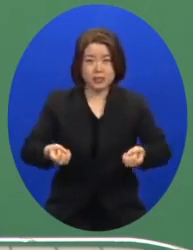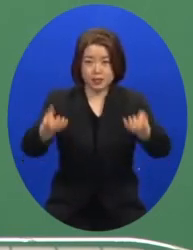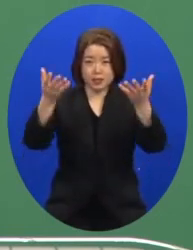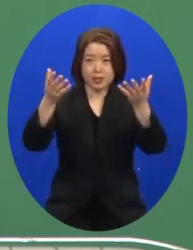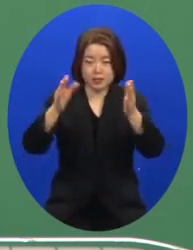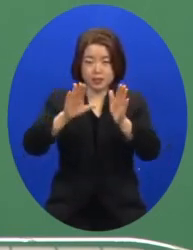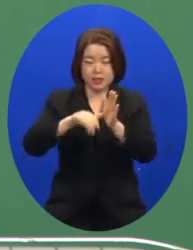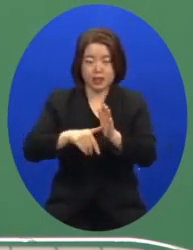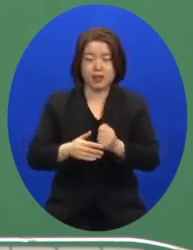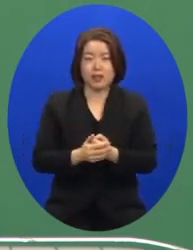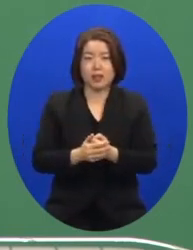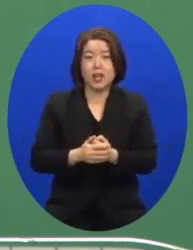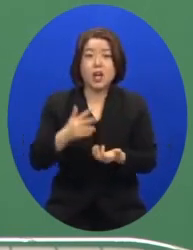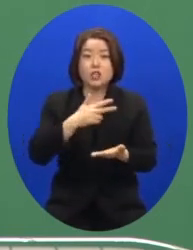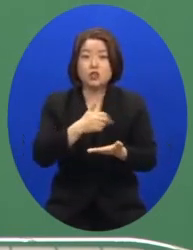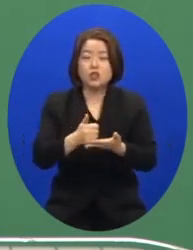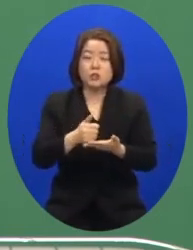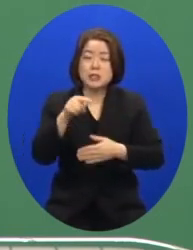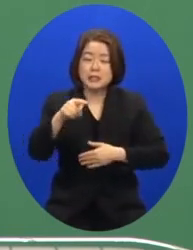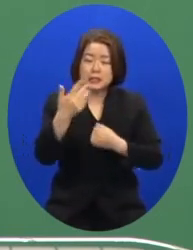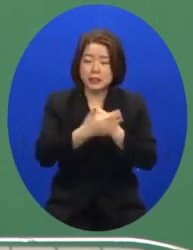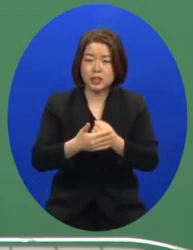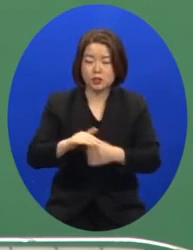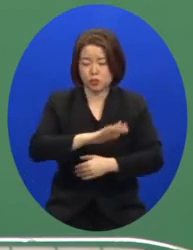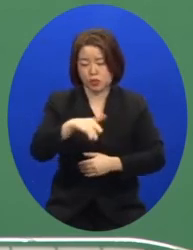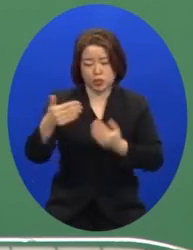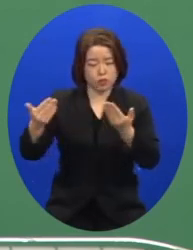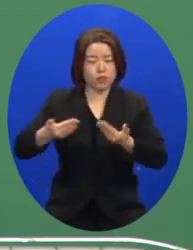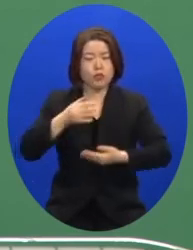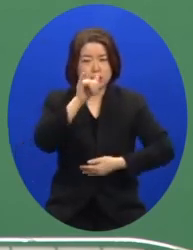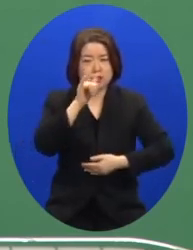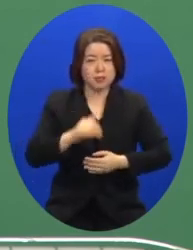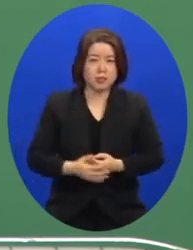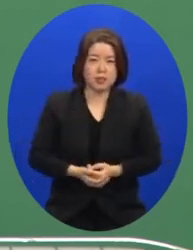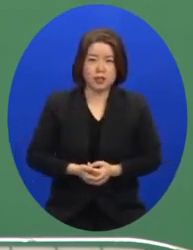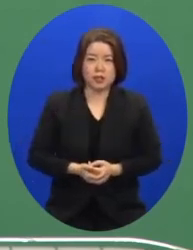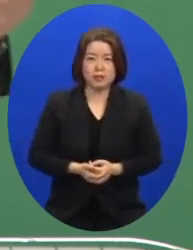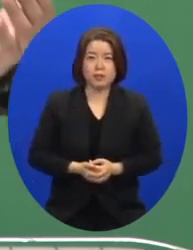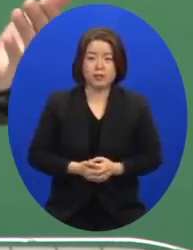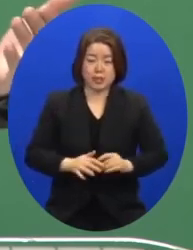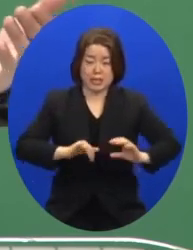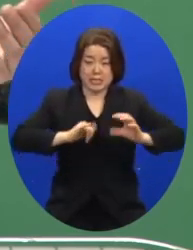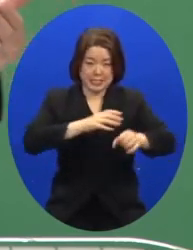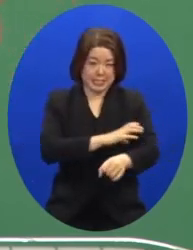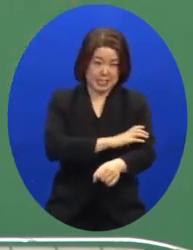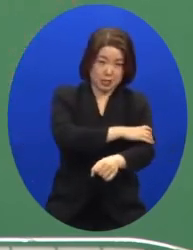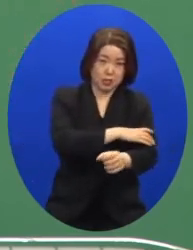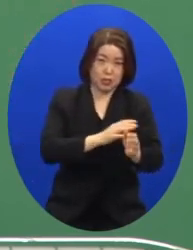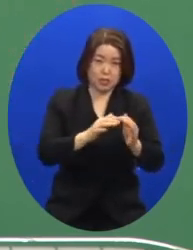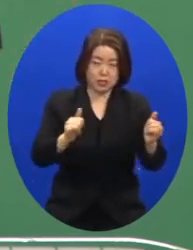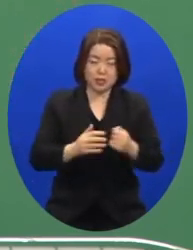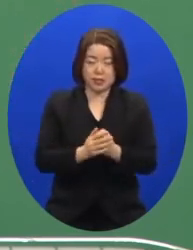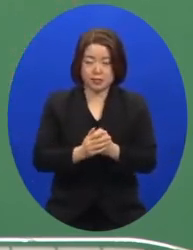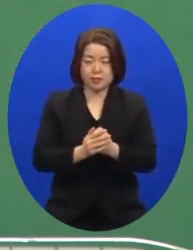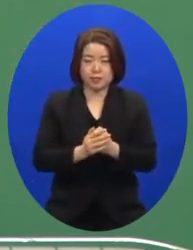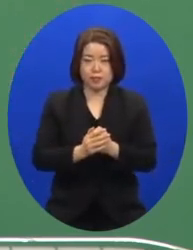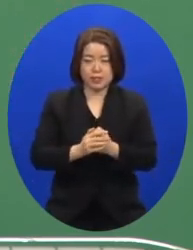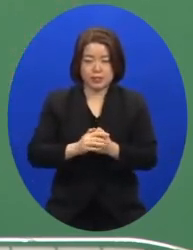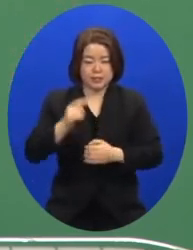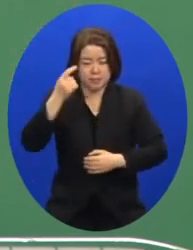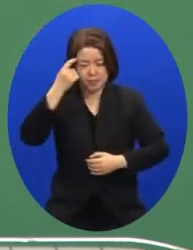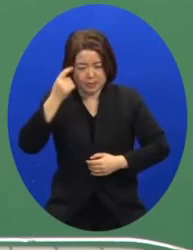마쓰 주님은 이미 그 은혜를 우리에게 주셨어요 세상에 권력자들 독재자들